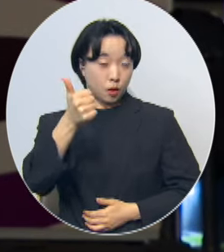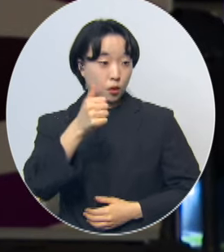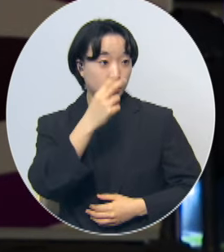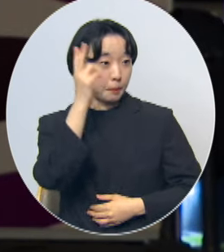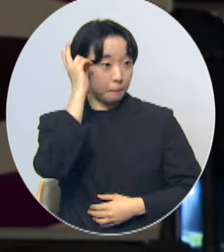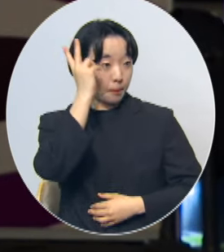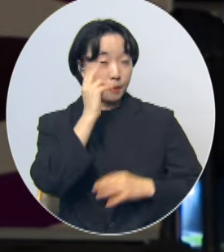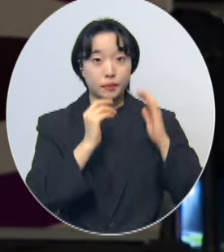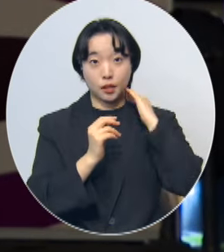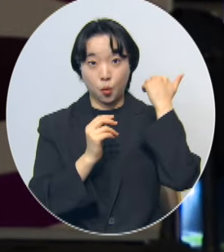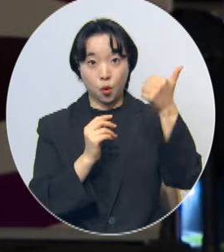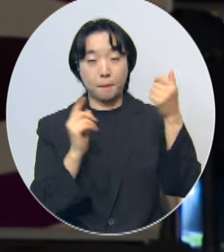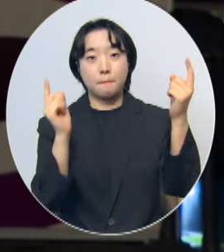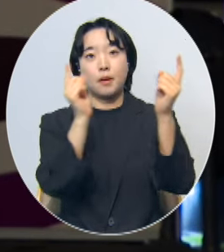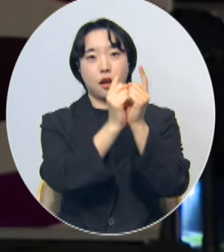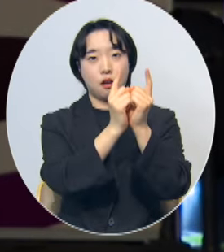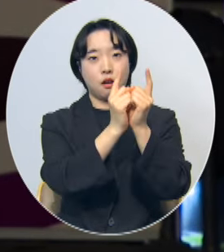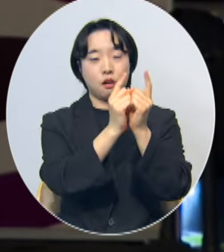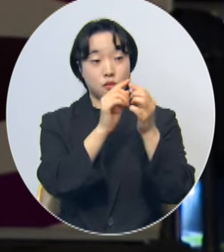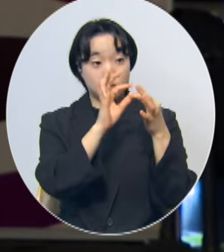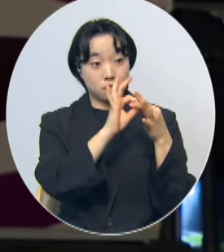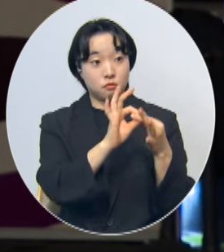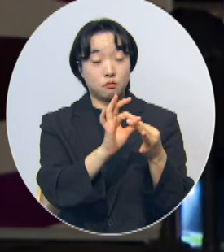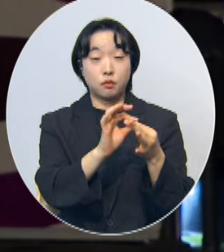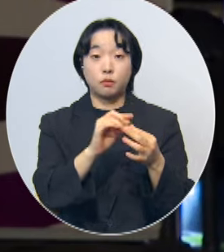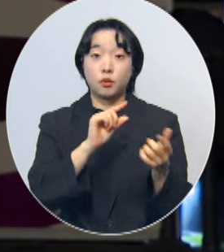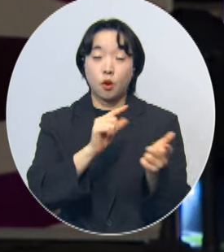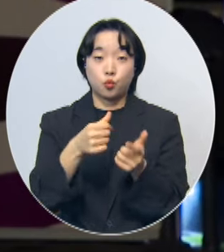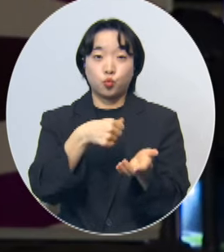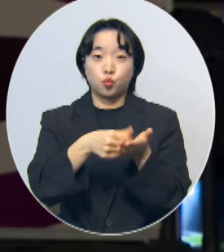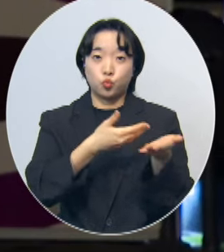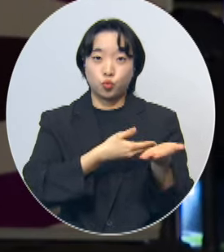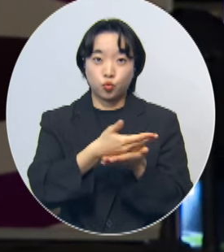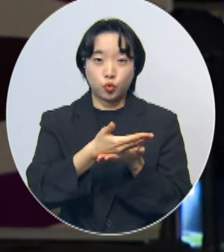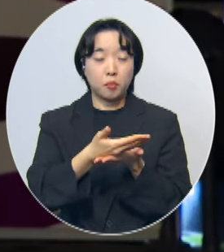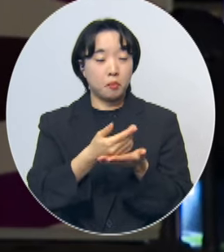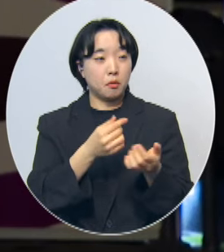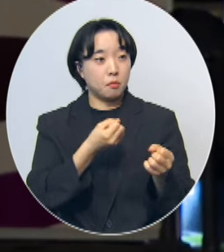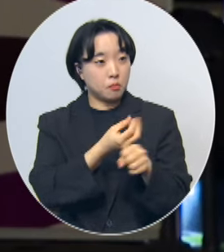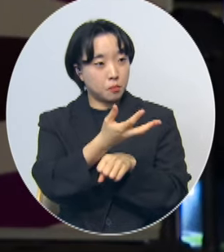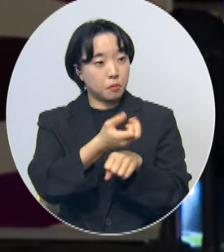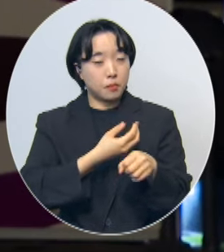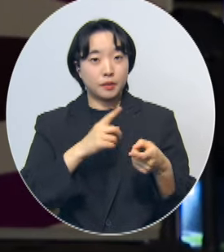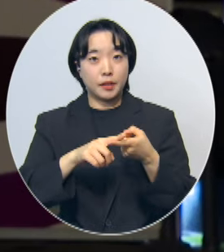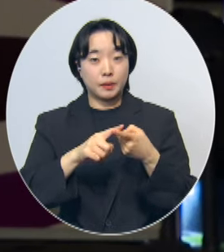대통령의 정상회담을 계기로 핵심 광물 등 다양한 협력